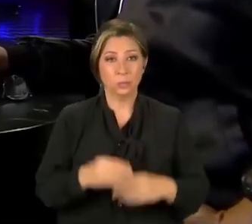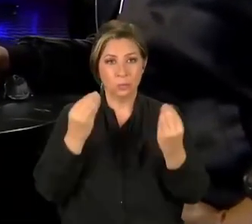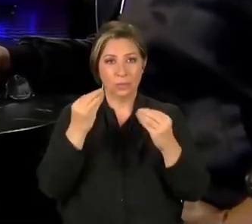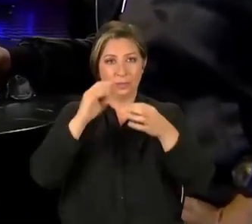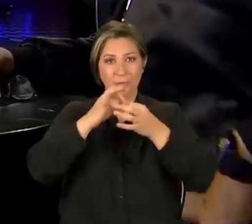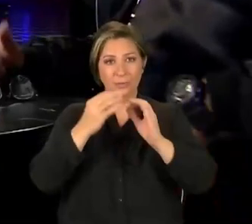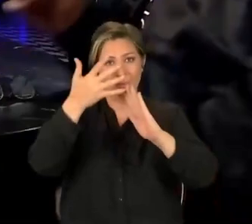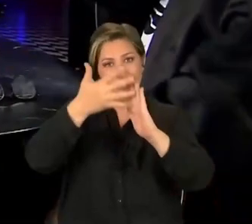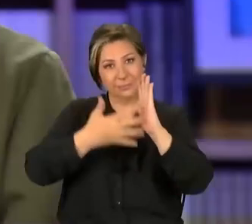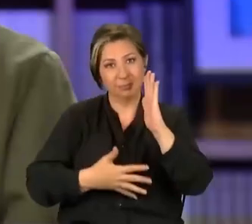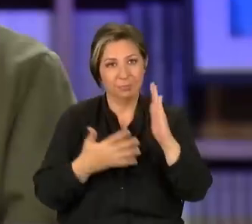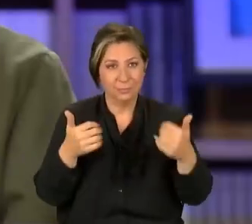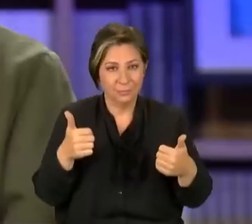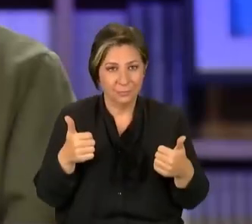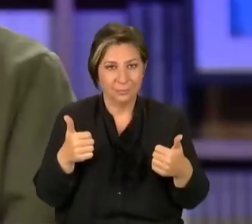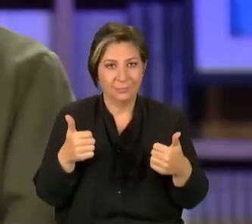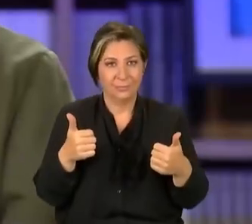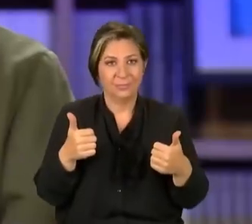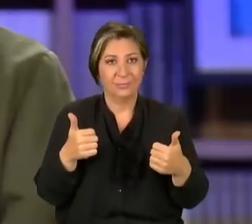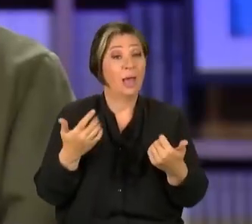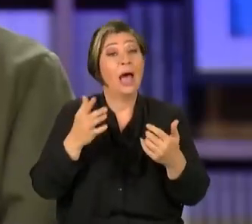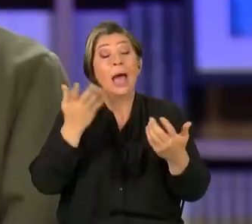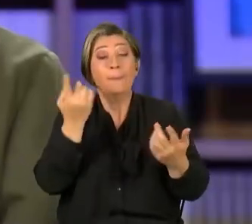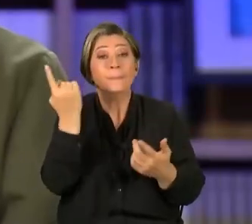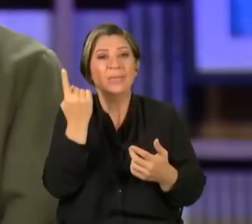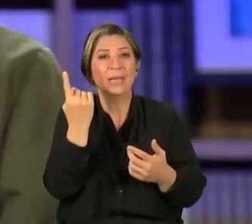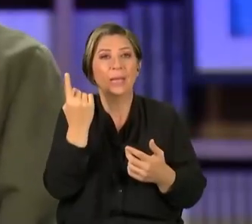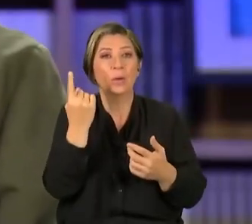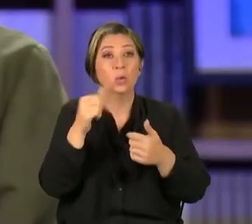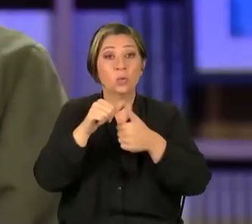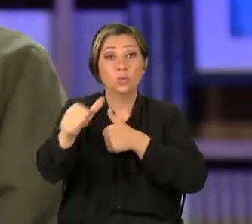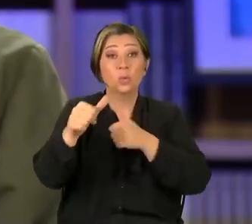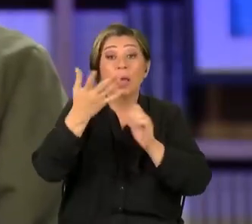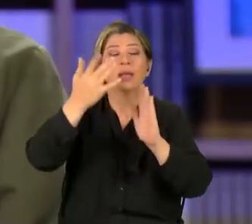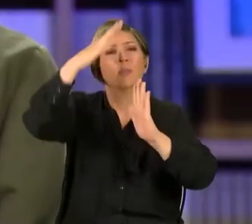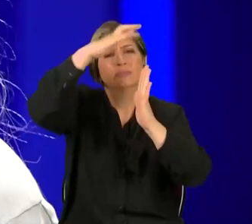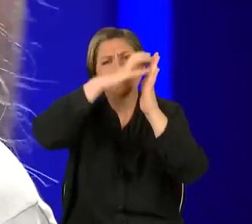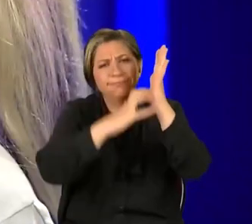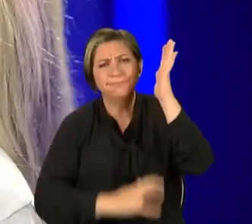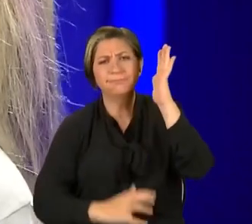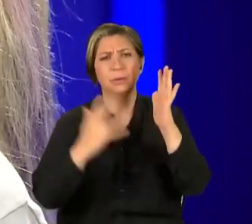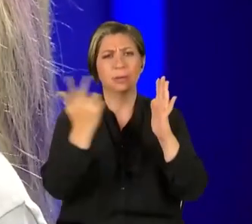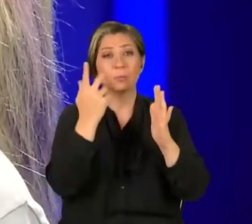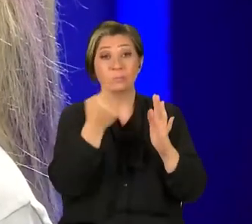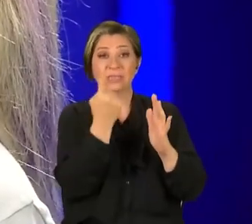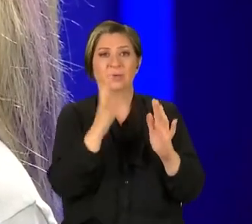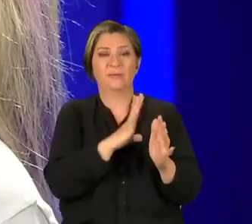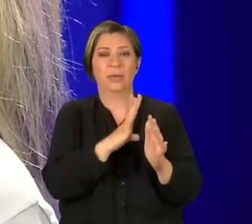Güzel gidiyor abla, tamam. Hayır bir de uzun da yazıyorsunuz. Yani işte burada bir şey